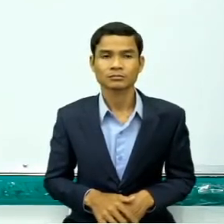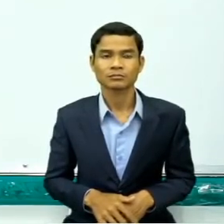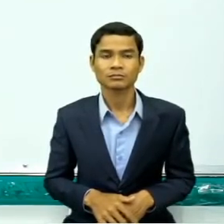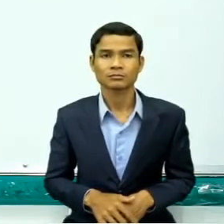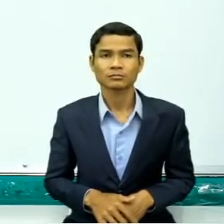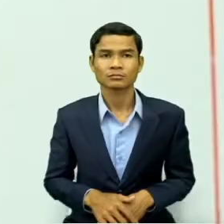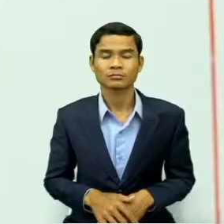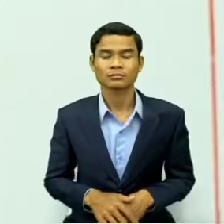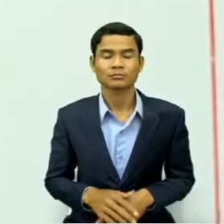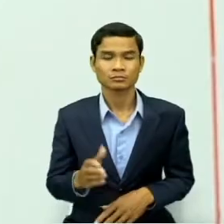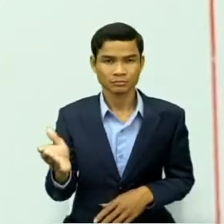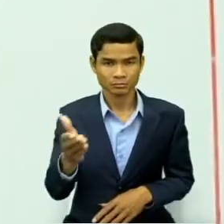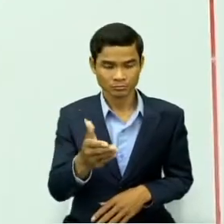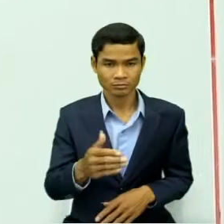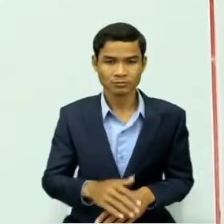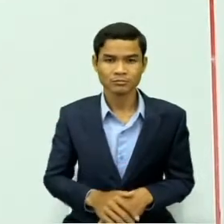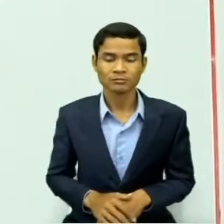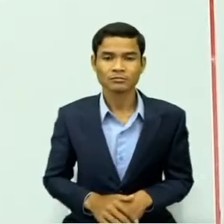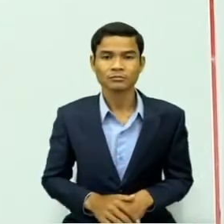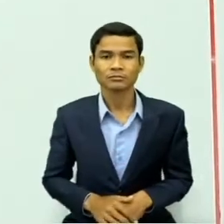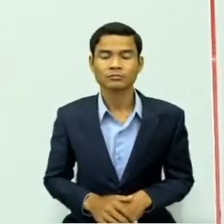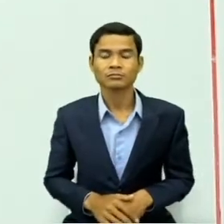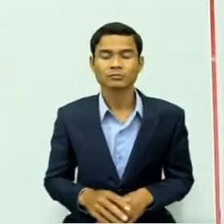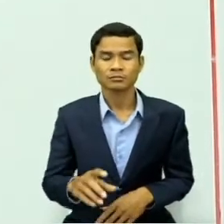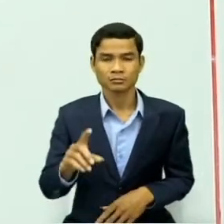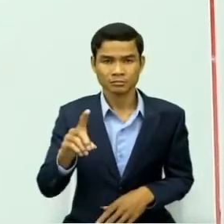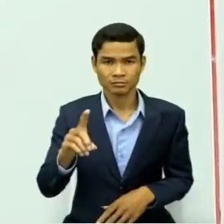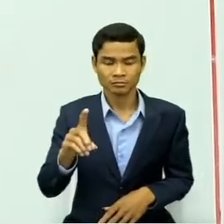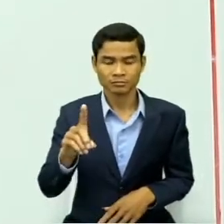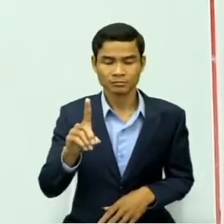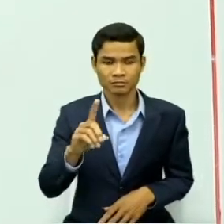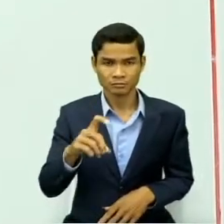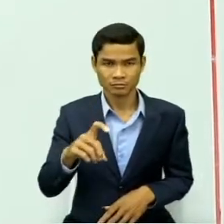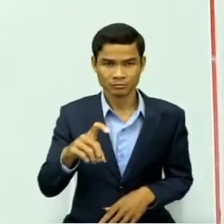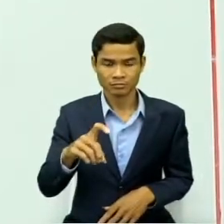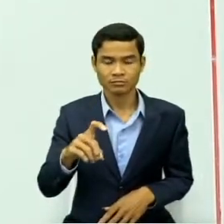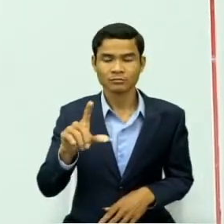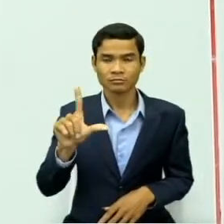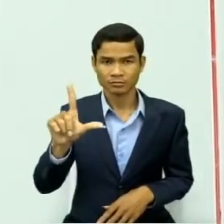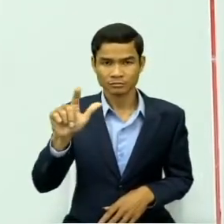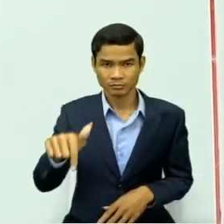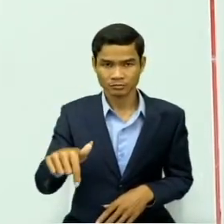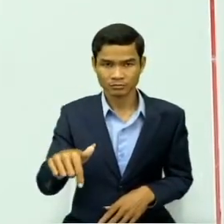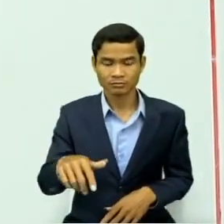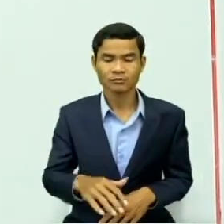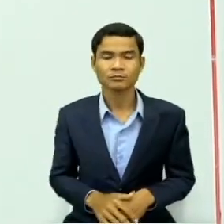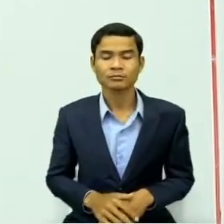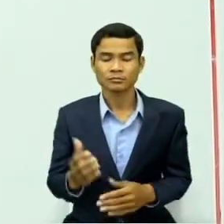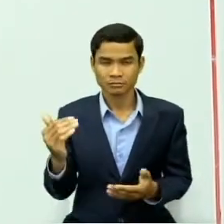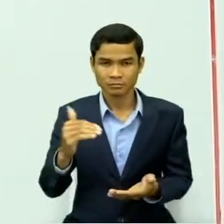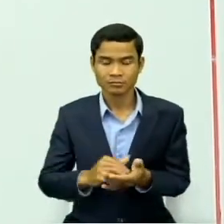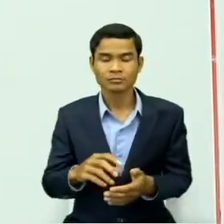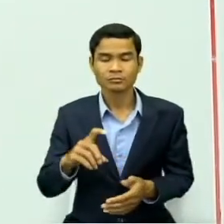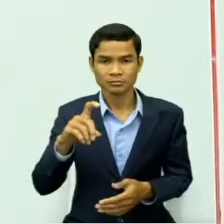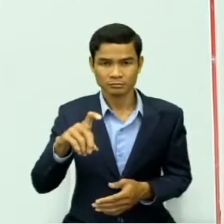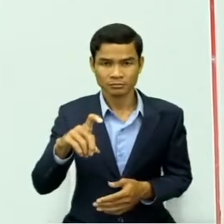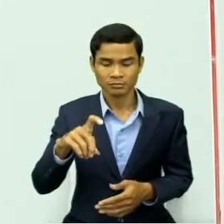Chà, cô sẽ làm nẹ cừu. Pơ chân chèo, chèo. Một đoàn tiệt